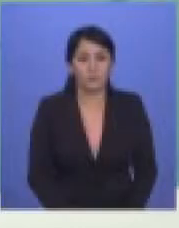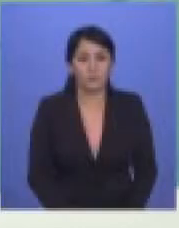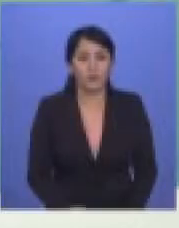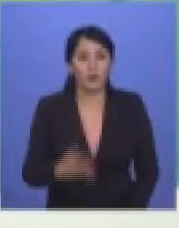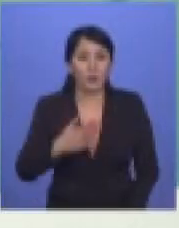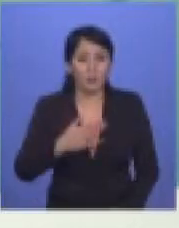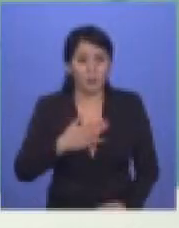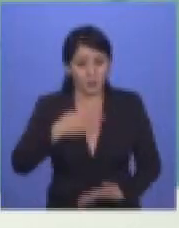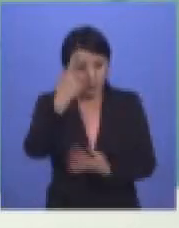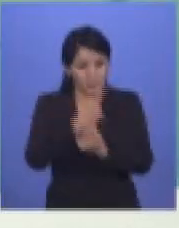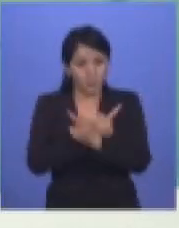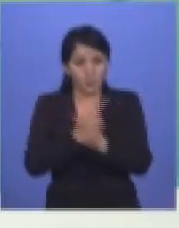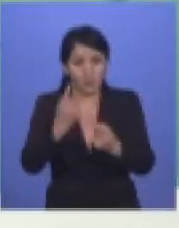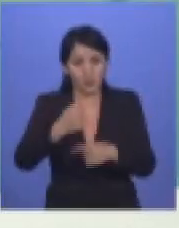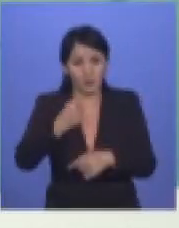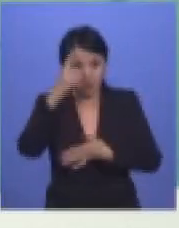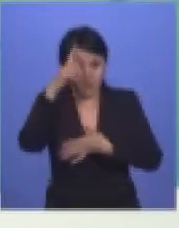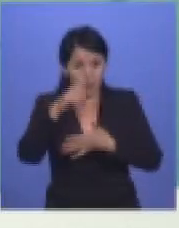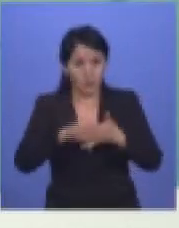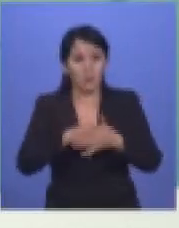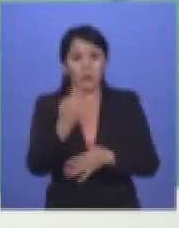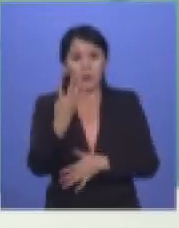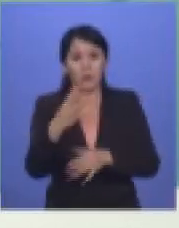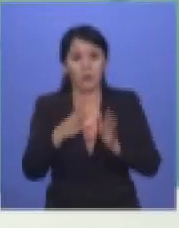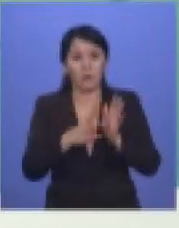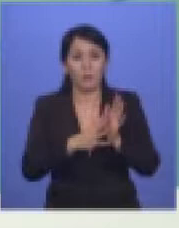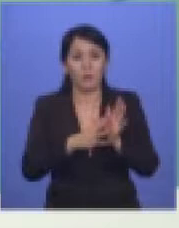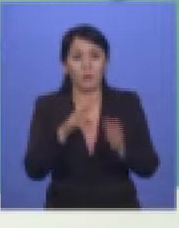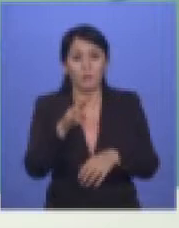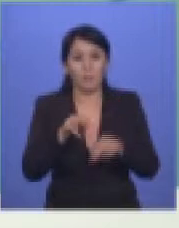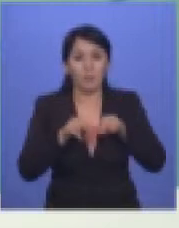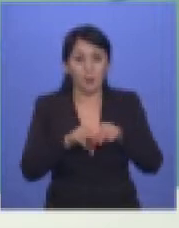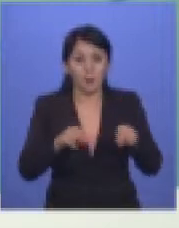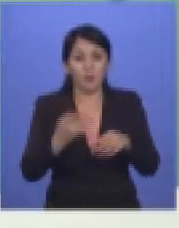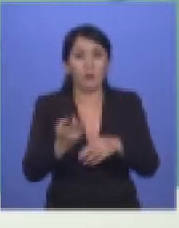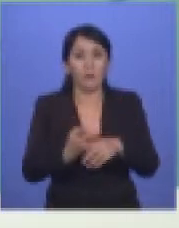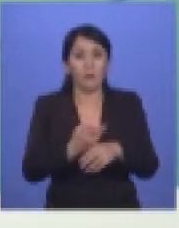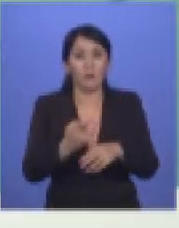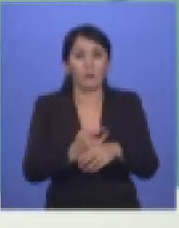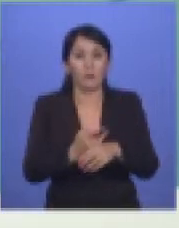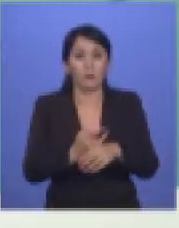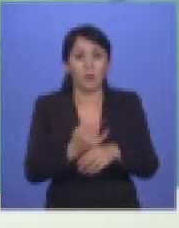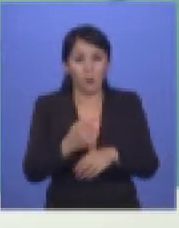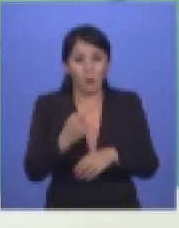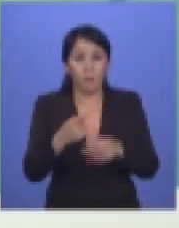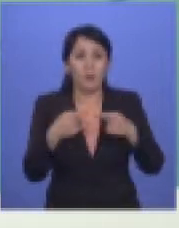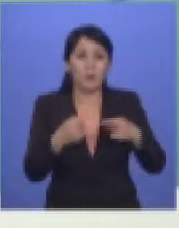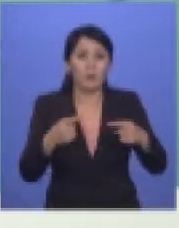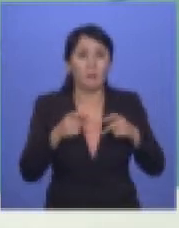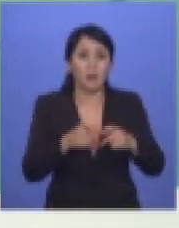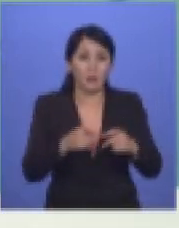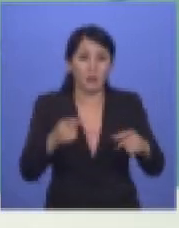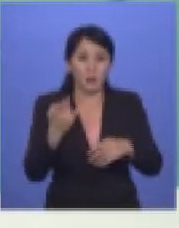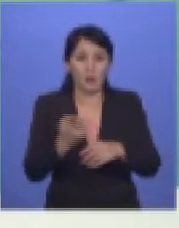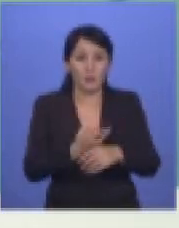Олар менің жеке деректерімді айтқан соң сендім. 48 жастағы Петропавл тұрғыны алаяқтардың арбауына осылай түстім деп отыр. Ол басқа